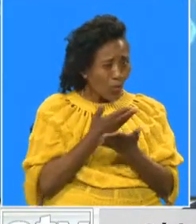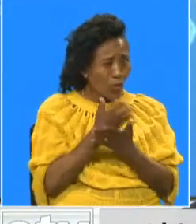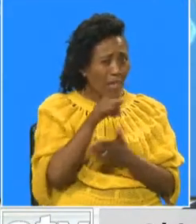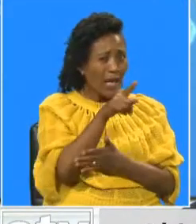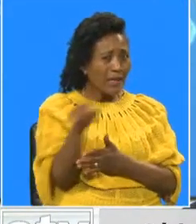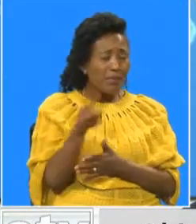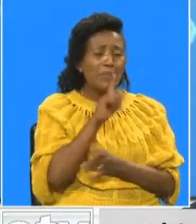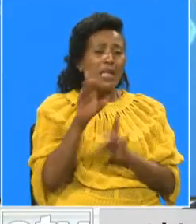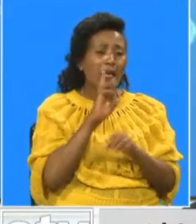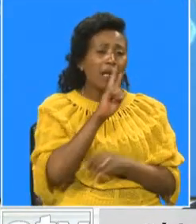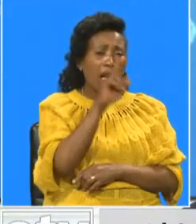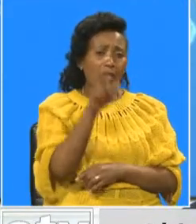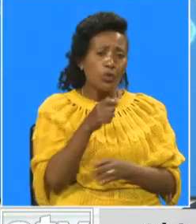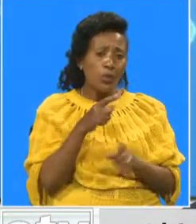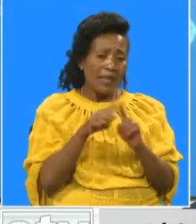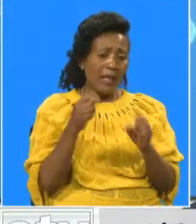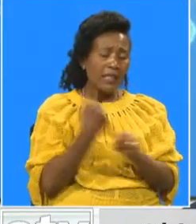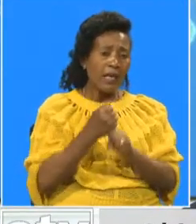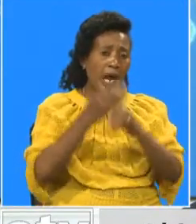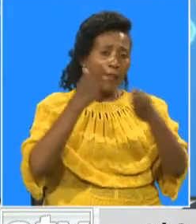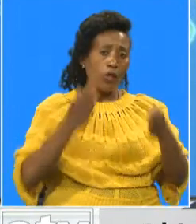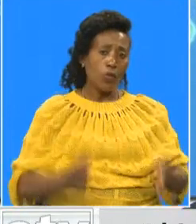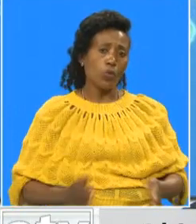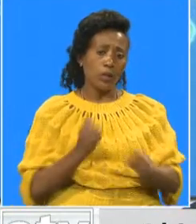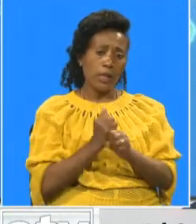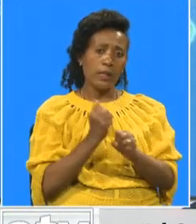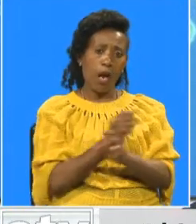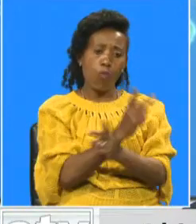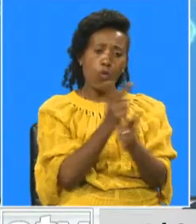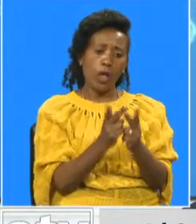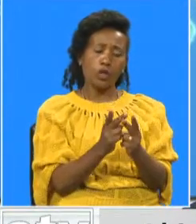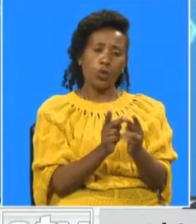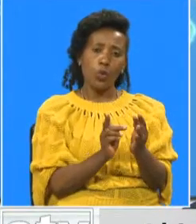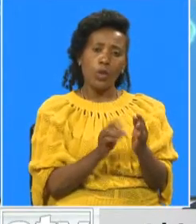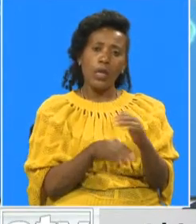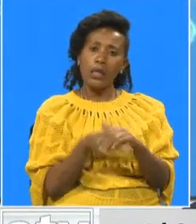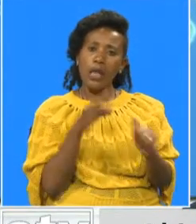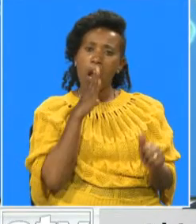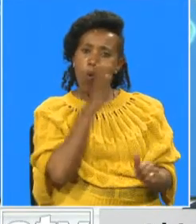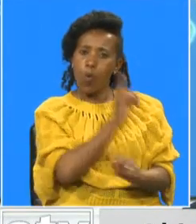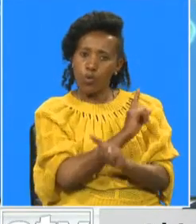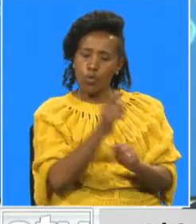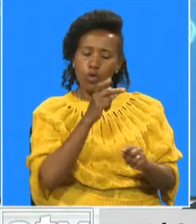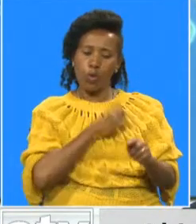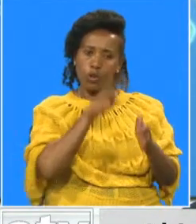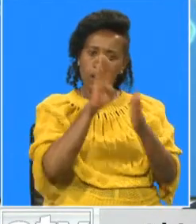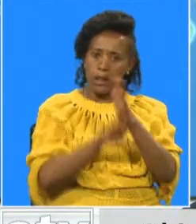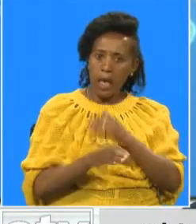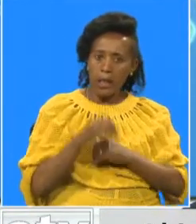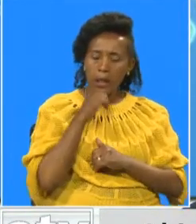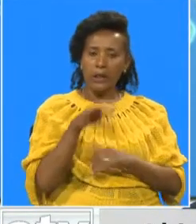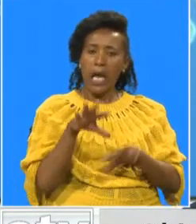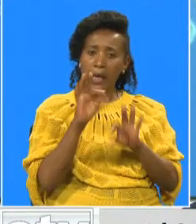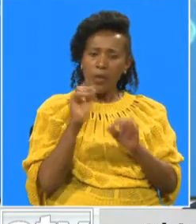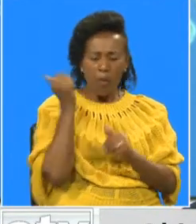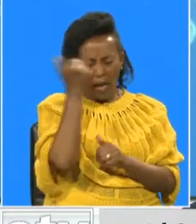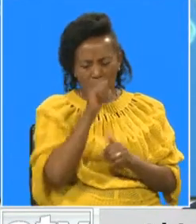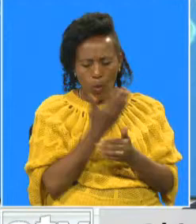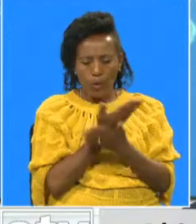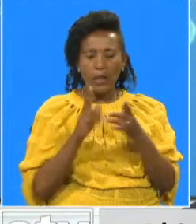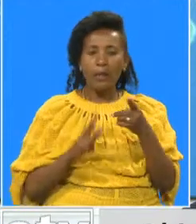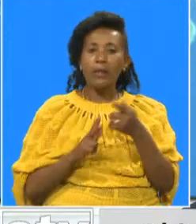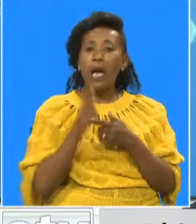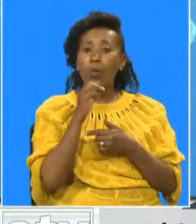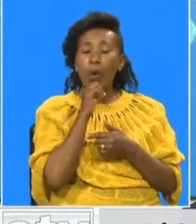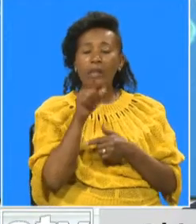እናንተስ ምንድን ነው የምታደርጉት? በተለይ ሰራተኞች ከስራ ገበታቸው እንዳይፈናቀሉ፣ ደሞዛቸው እንዳይቀነስ፣ የሚያገኙት ማንኛውም ነገር እንዳይቆረጥ ምንድን